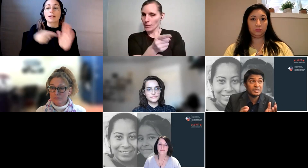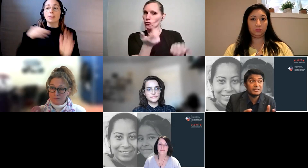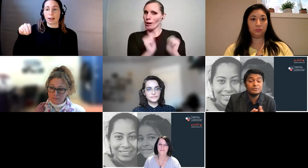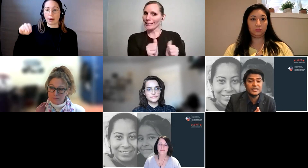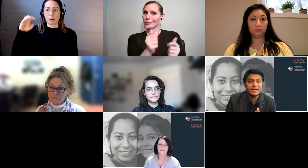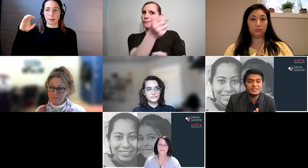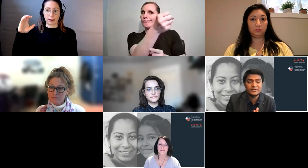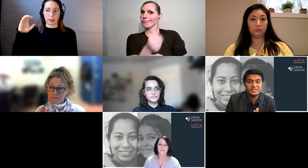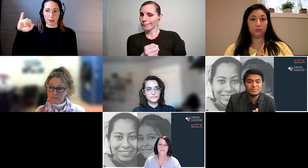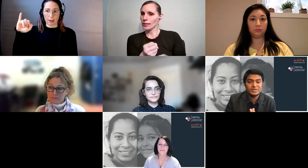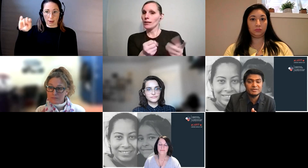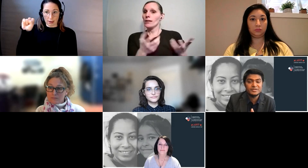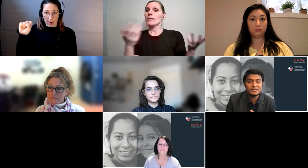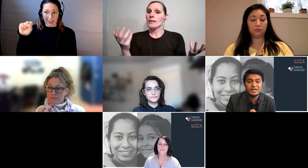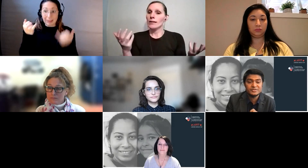travaillons maintenant,